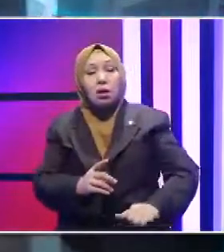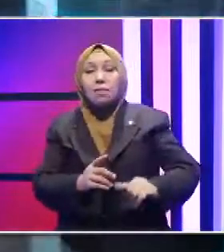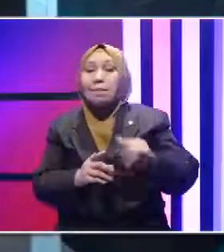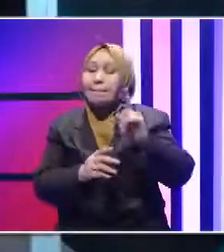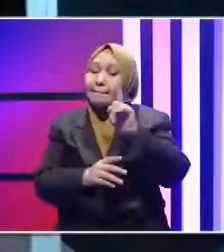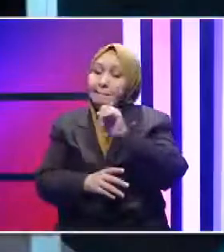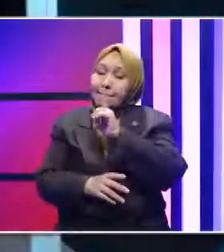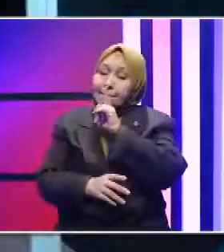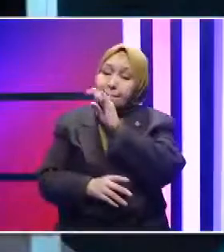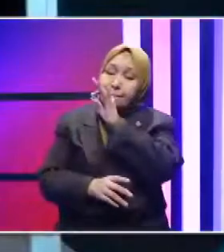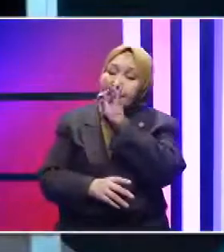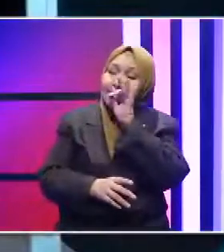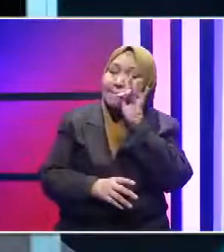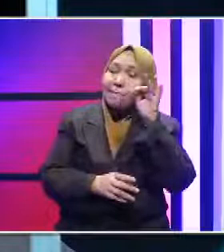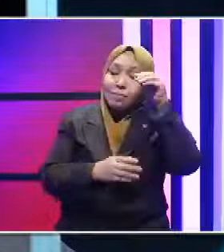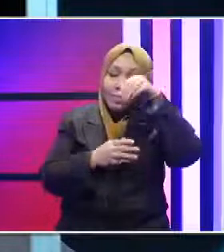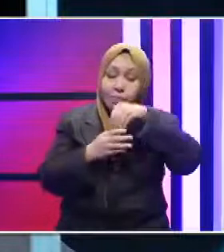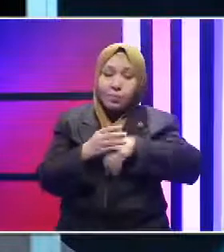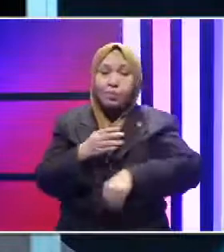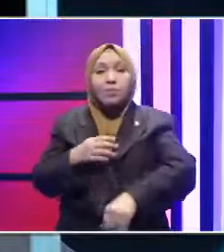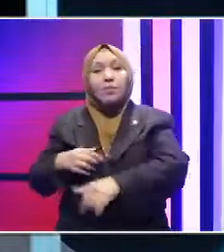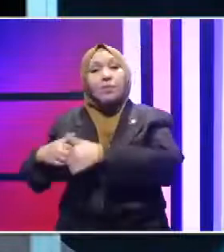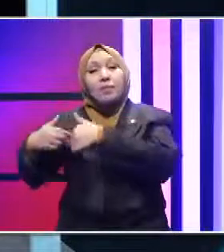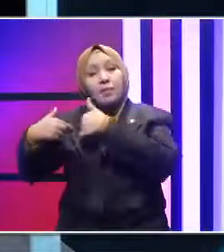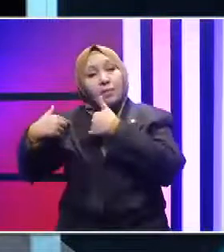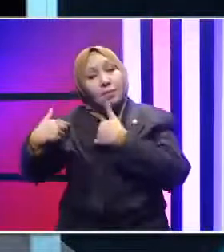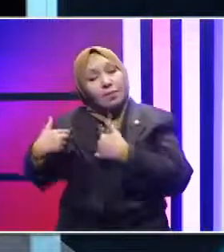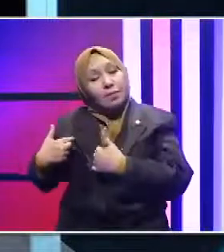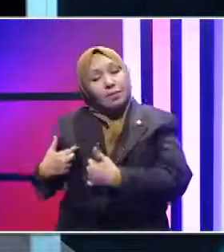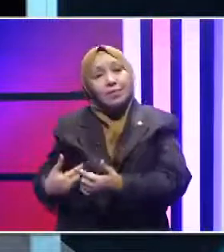mendiam di dalam hatiku,